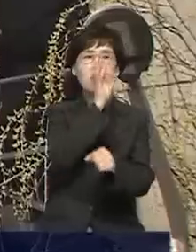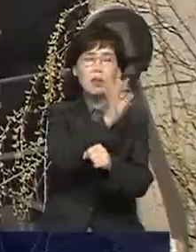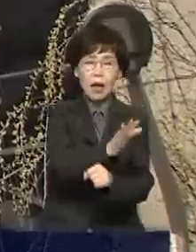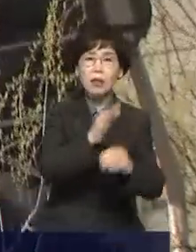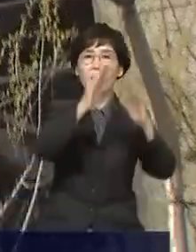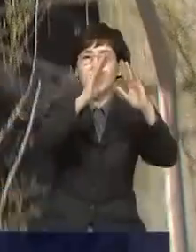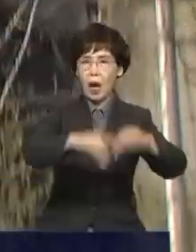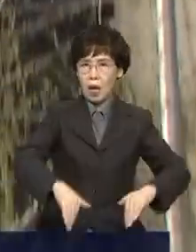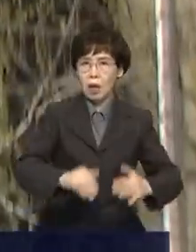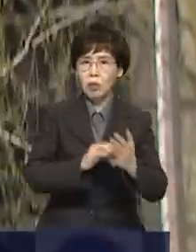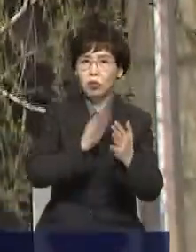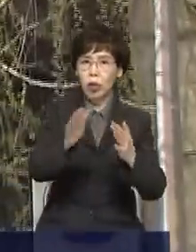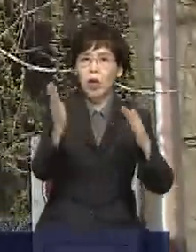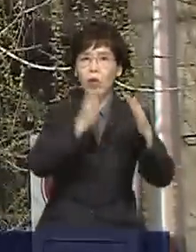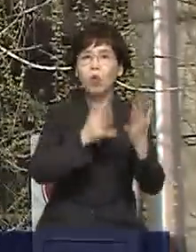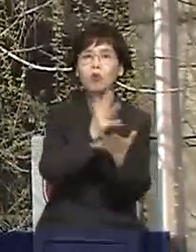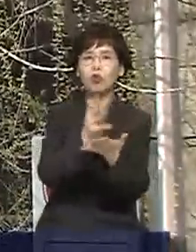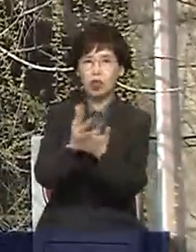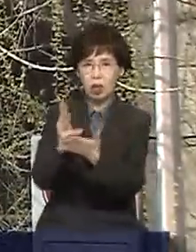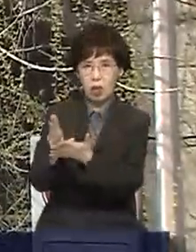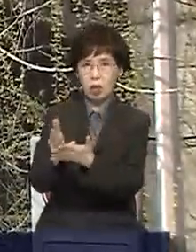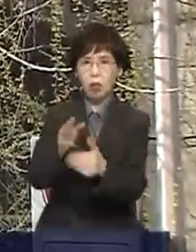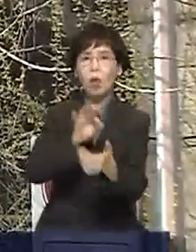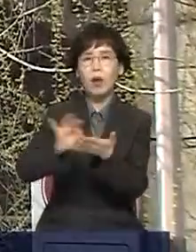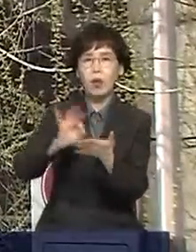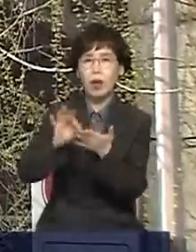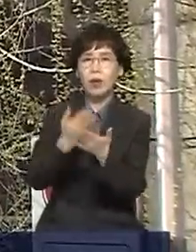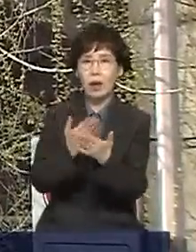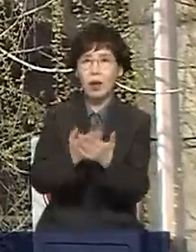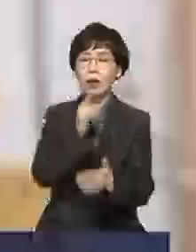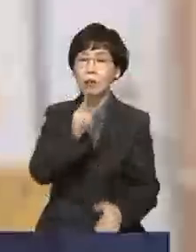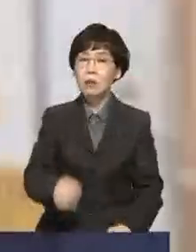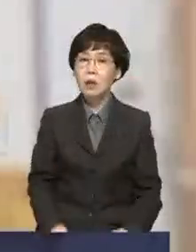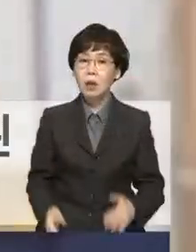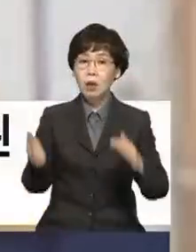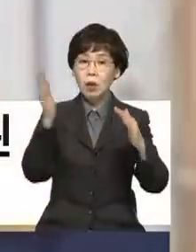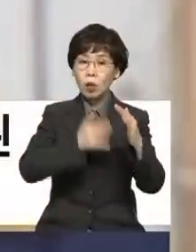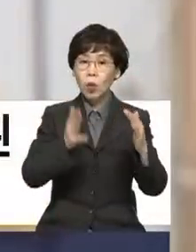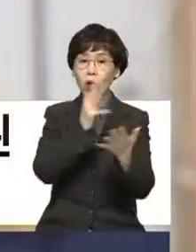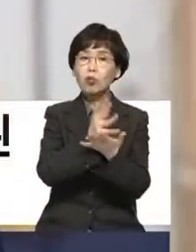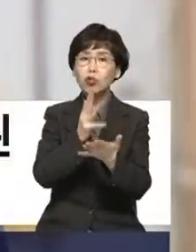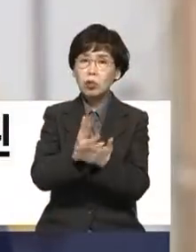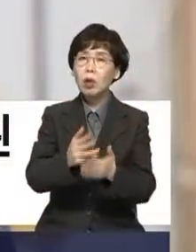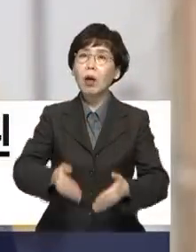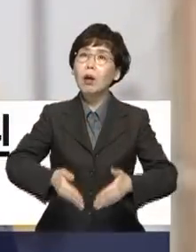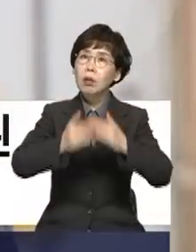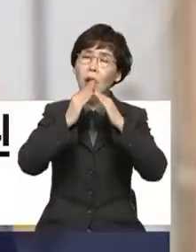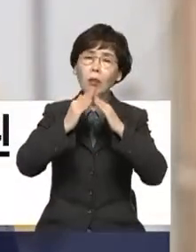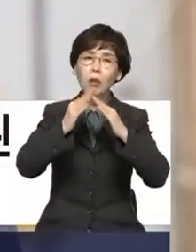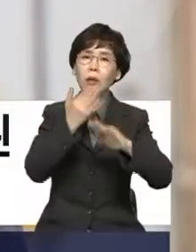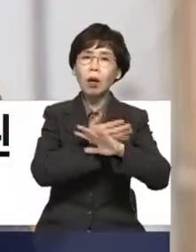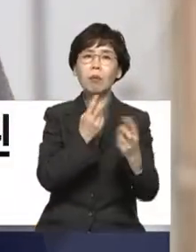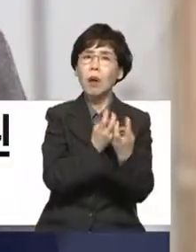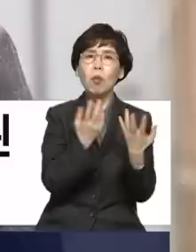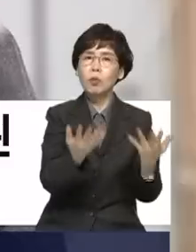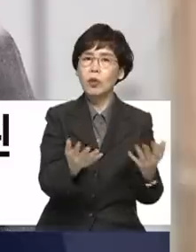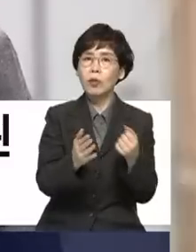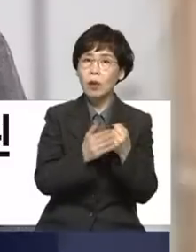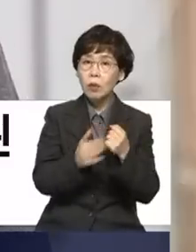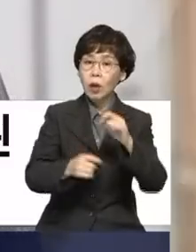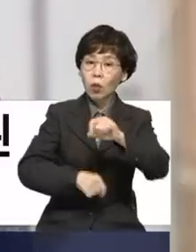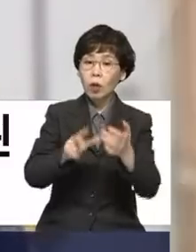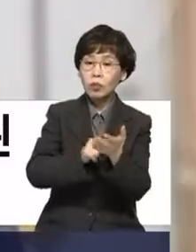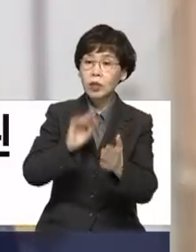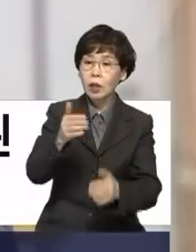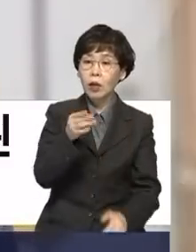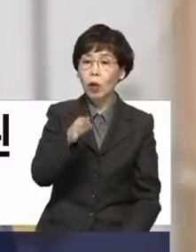철거하고 공영주차장으로 활용해달라는 겁니다. 공영주차장을 질 수밖에 없는 상황이기 때문에 오히려 지금 문제가